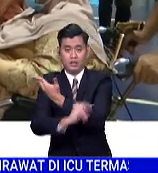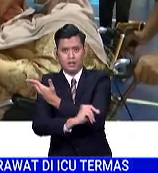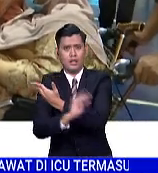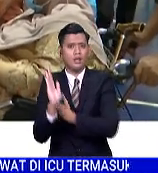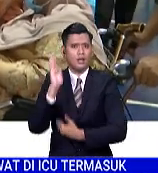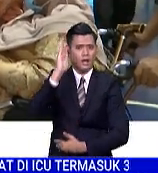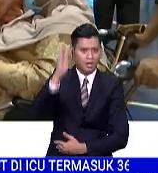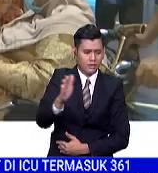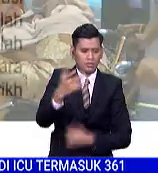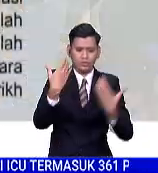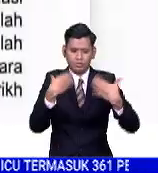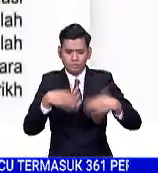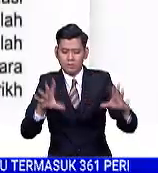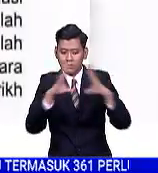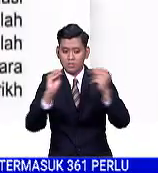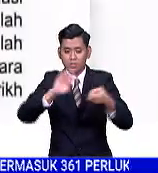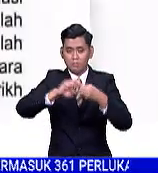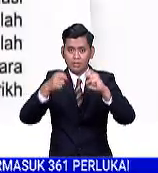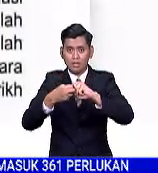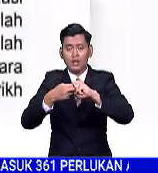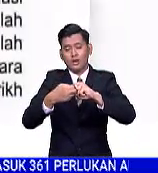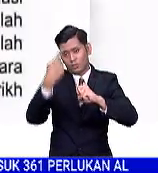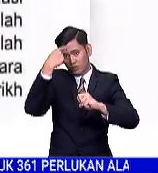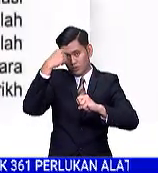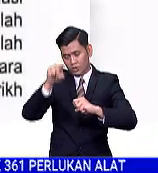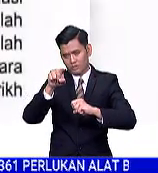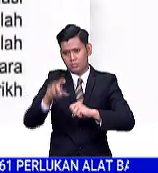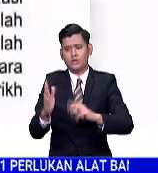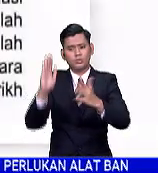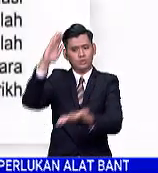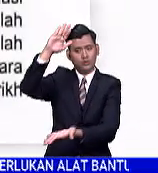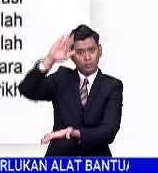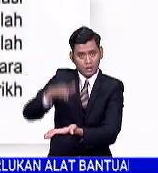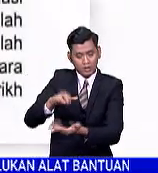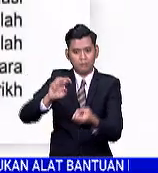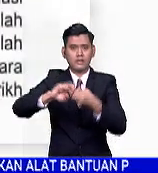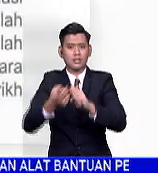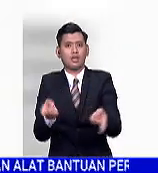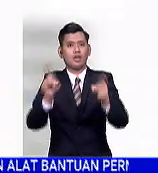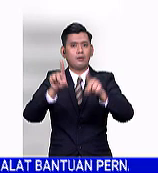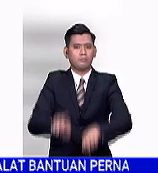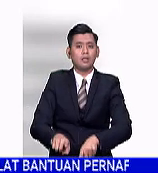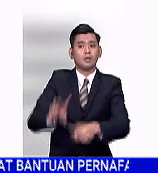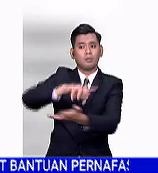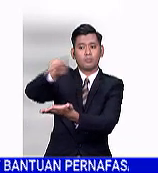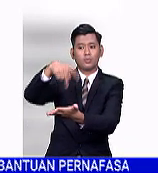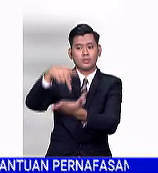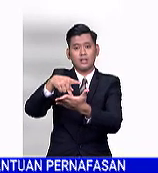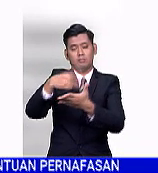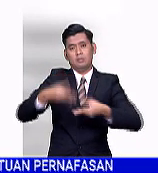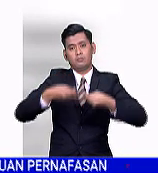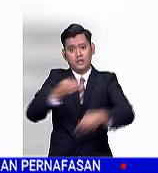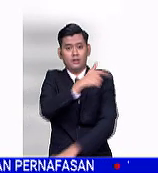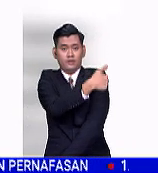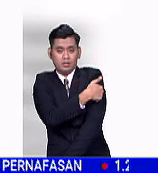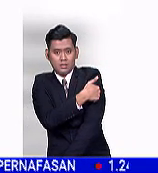pasti langkah-langkah bagi menambah baik keadaan di PPV supaya kejadian sama tidak berulang. Selain kerjasama orang ramai diperlukan bagi